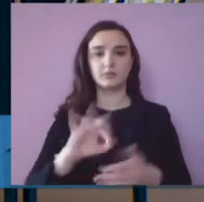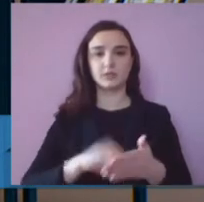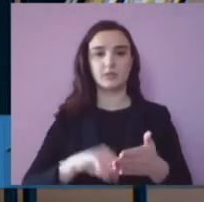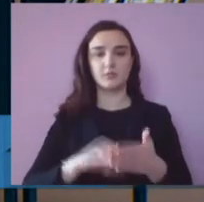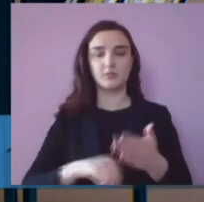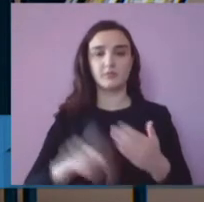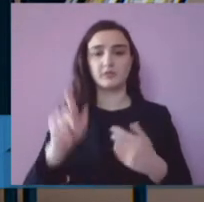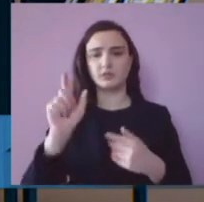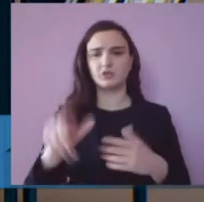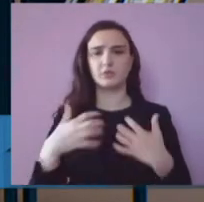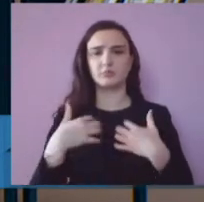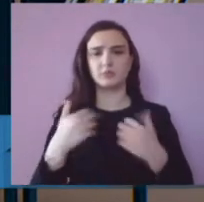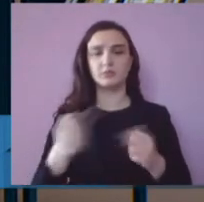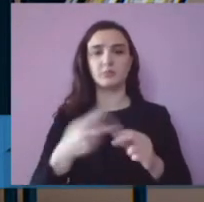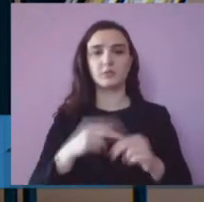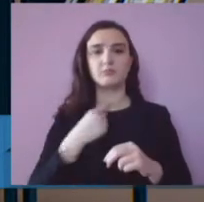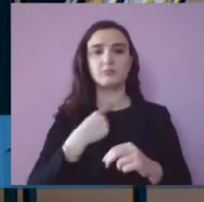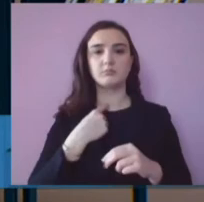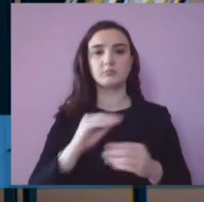ჯანმრთელი იყო.